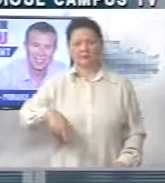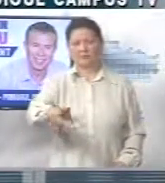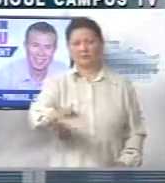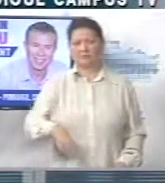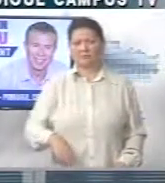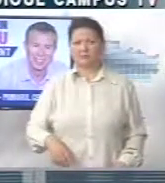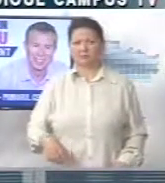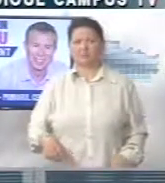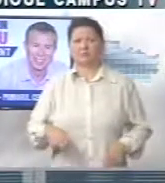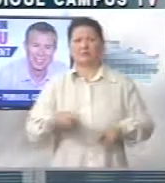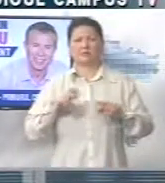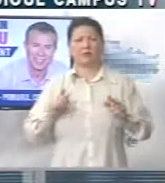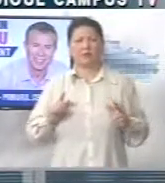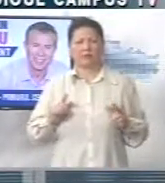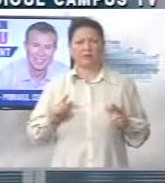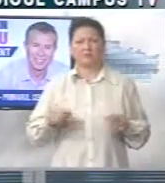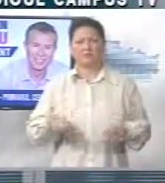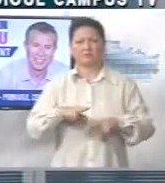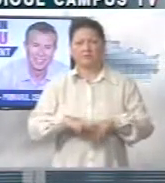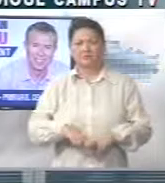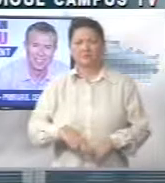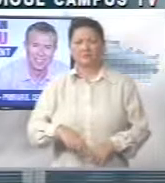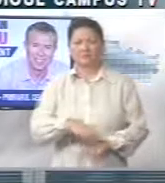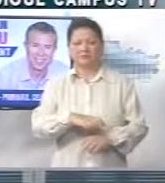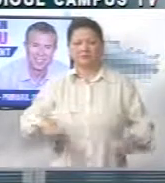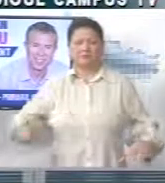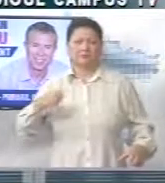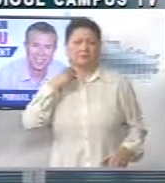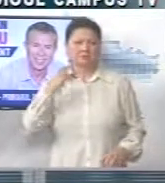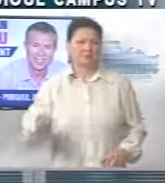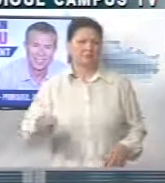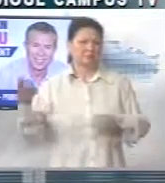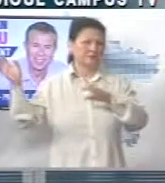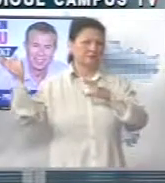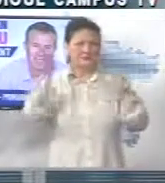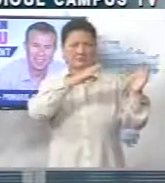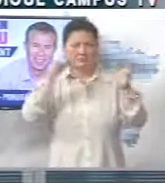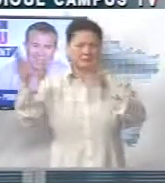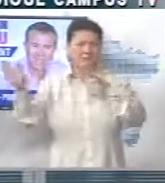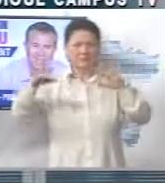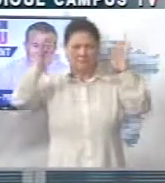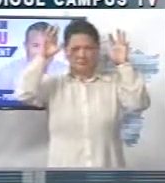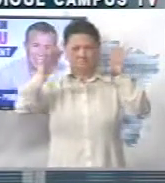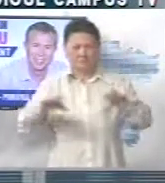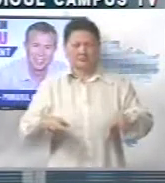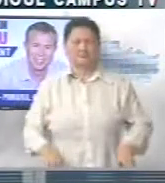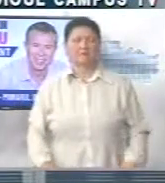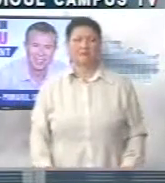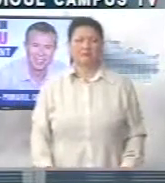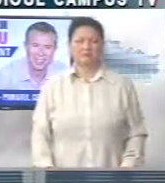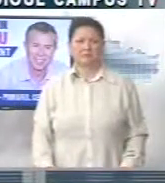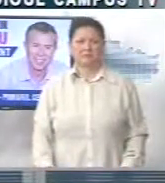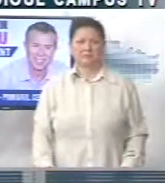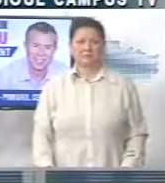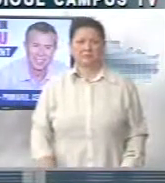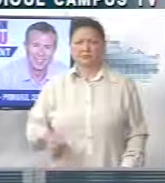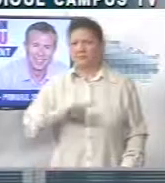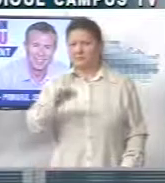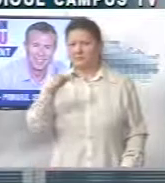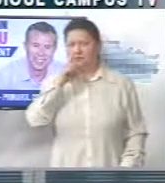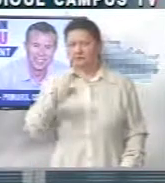bată vântul, ploaia, sau să... Există toate condițiile așa cum sunt și în Uniunea Europeană, într-un stat civilizat. Nu vorbim